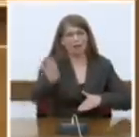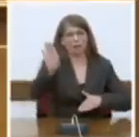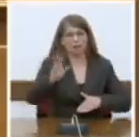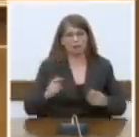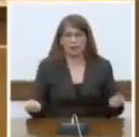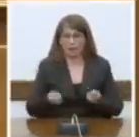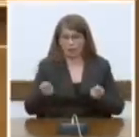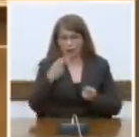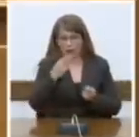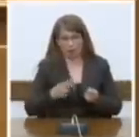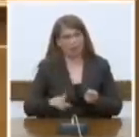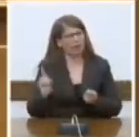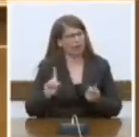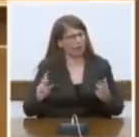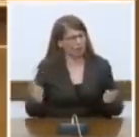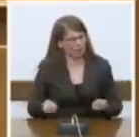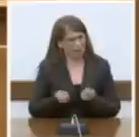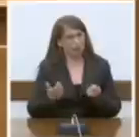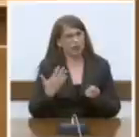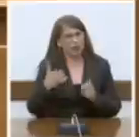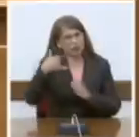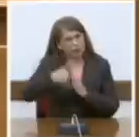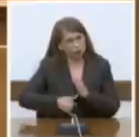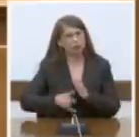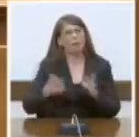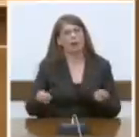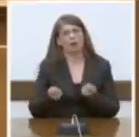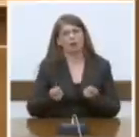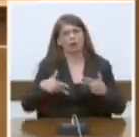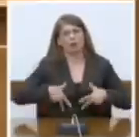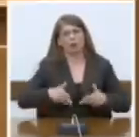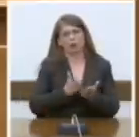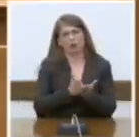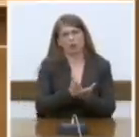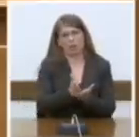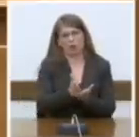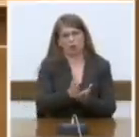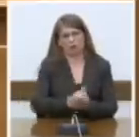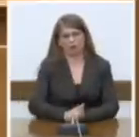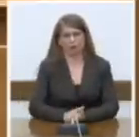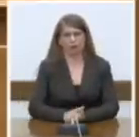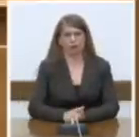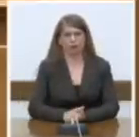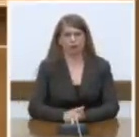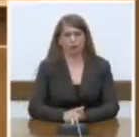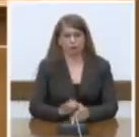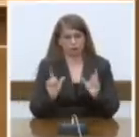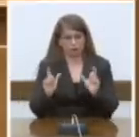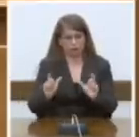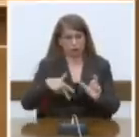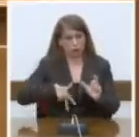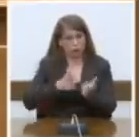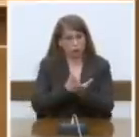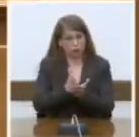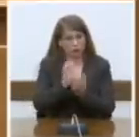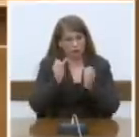με κάτι το οποίο δεν είναι παραγωγικό ή δεν φαίνεται, αλλά είναι στην ουσία το παραγωγικό. Το κράτος δικαίου. Η διαφύλαξη του κράτους δικαίου είναι βασικός σκοπός